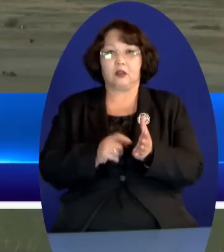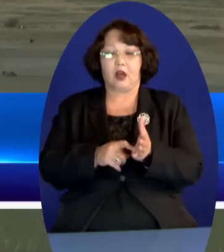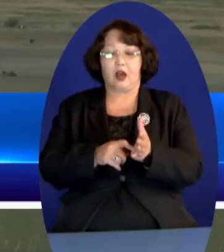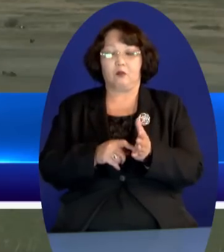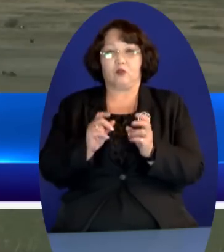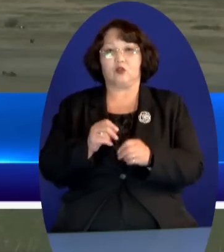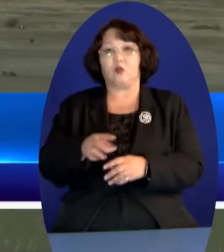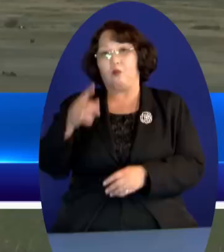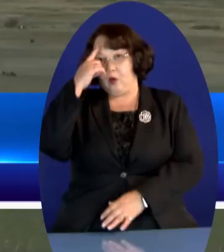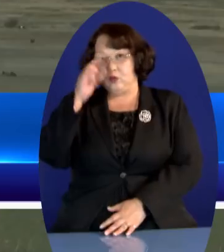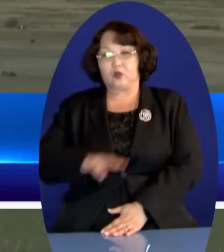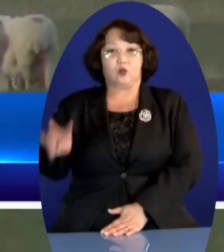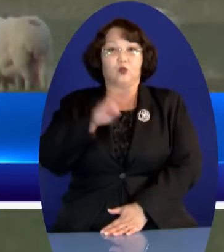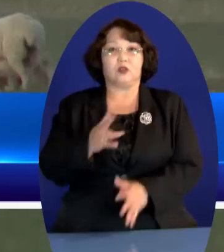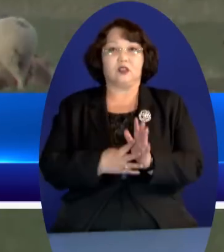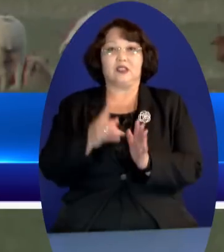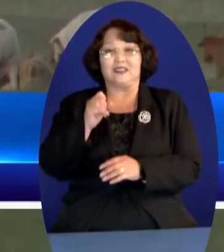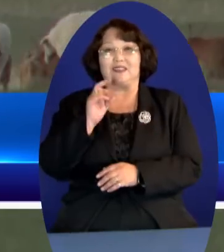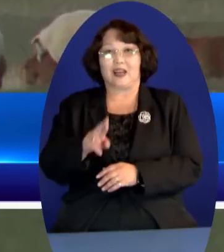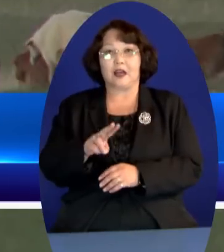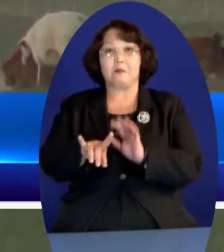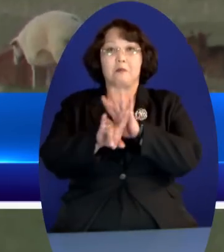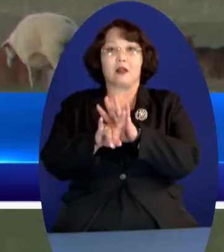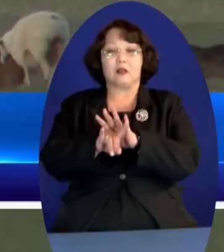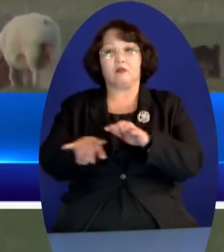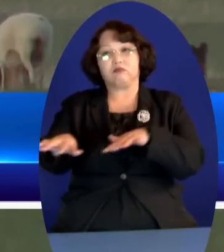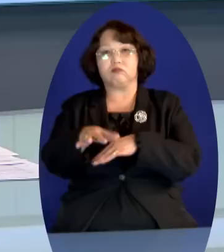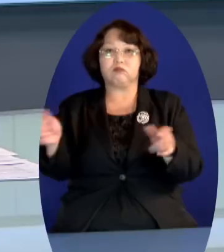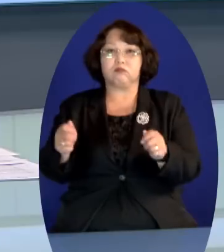Монгол Улсын нутаг дэвсгэрт 91 сая толгой мал бэлтжээрлэж байна.